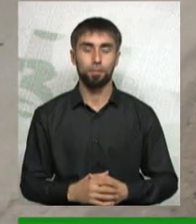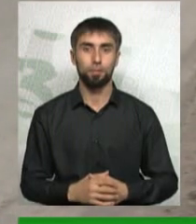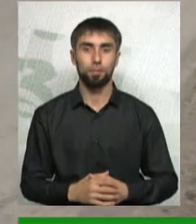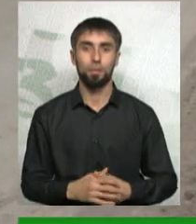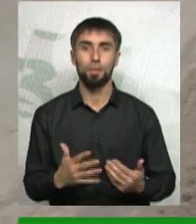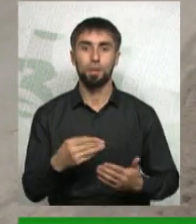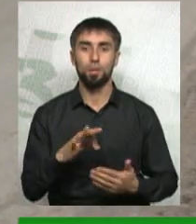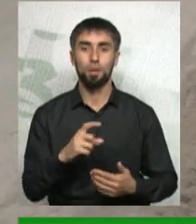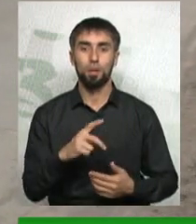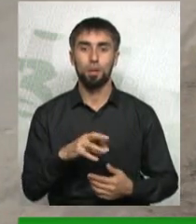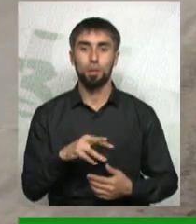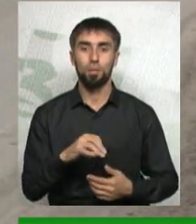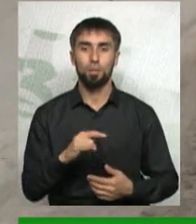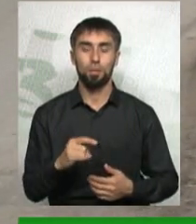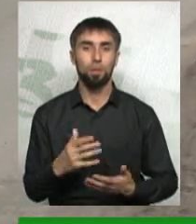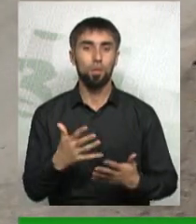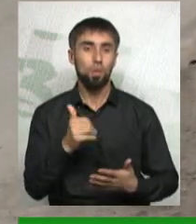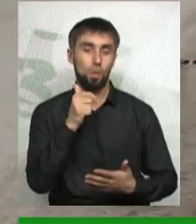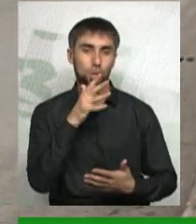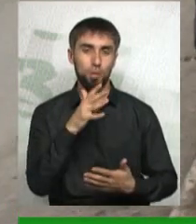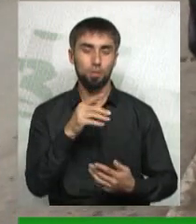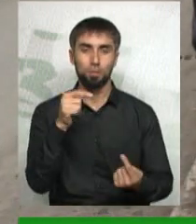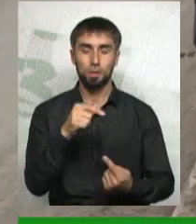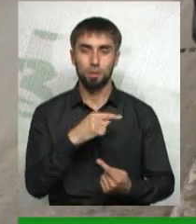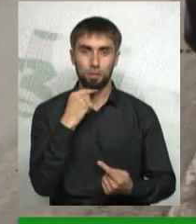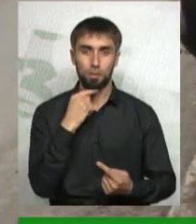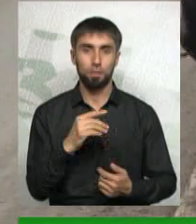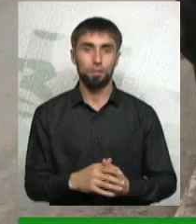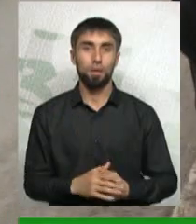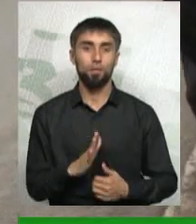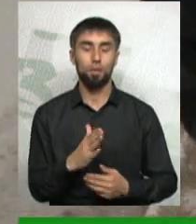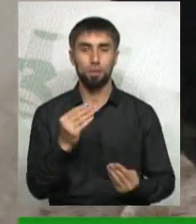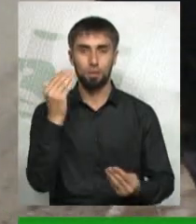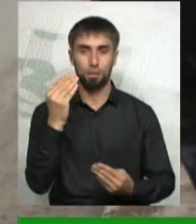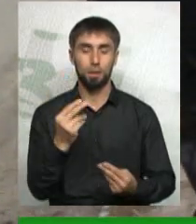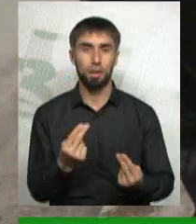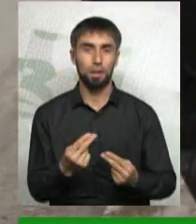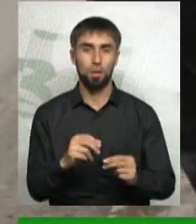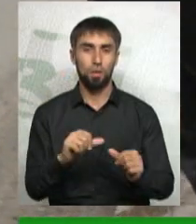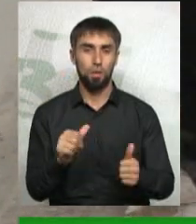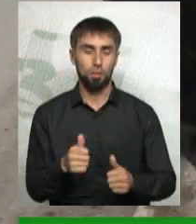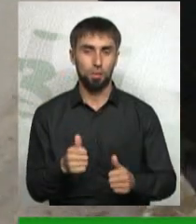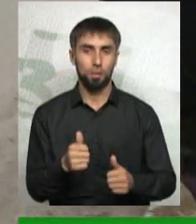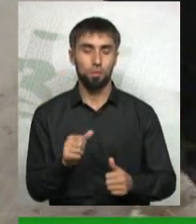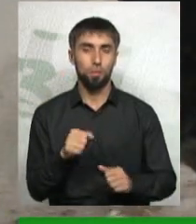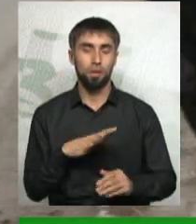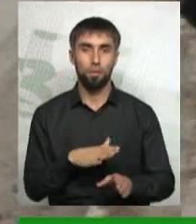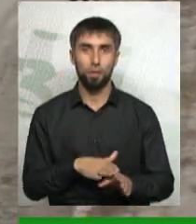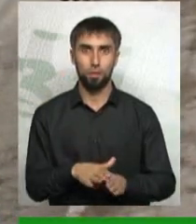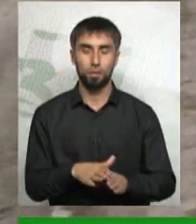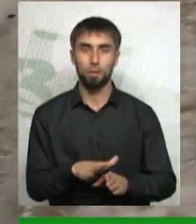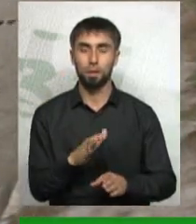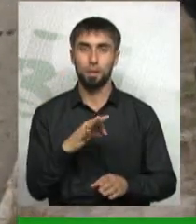воспроизводить какие-то элементы, которые присущи ингушам. Например, игровое оборудование может быть выполнено